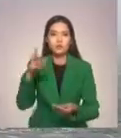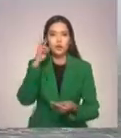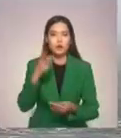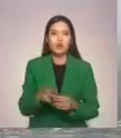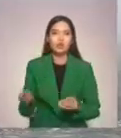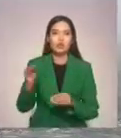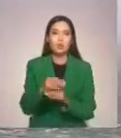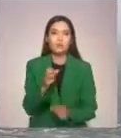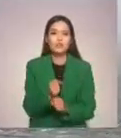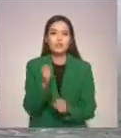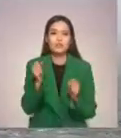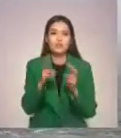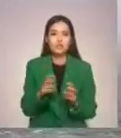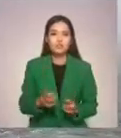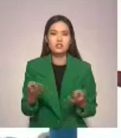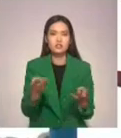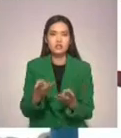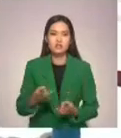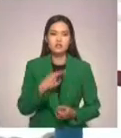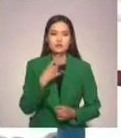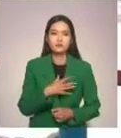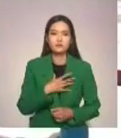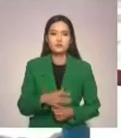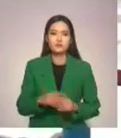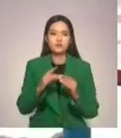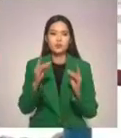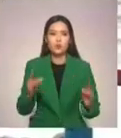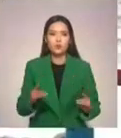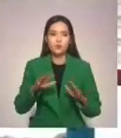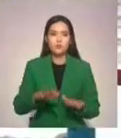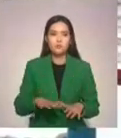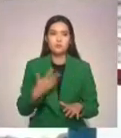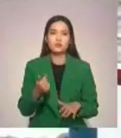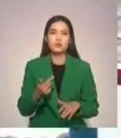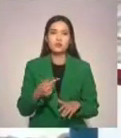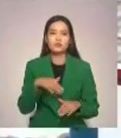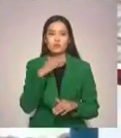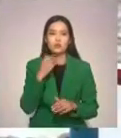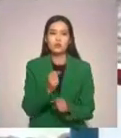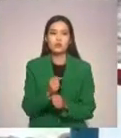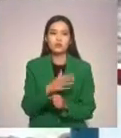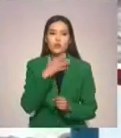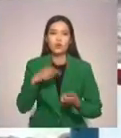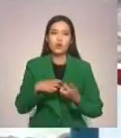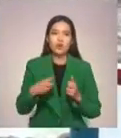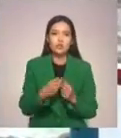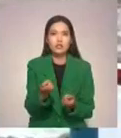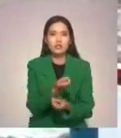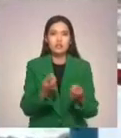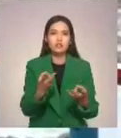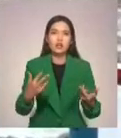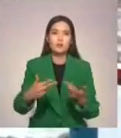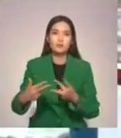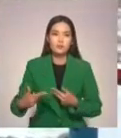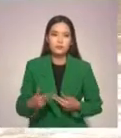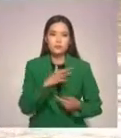қосымша күрделі тексерісті қажет етеді дейді. Көпірдің апаттығы ол көп нәрсеге байланысты. Ол көп нәрсені ауыстыру керек. Оған біздің